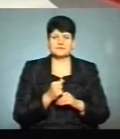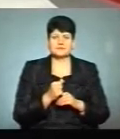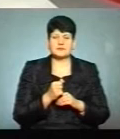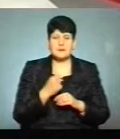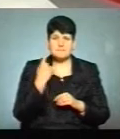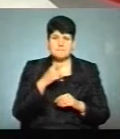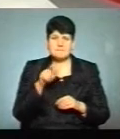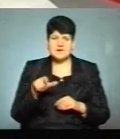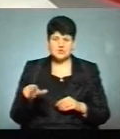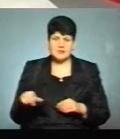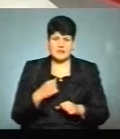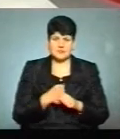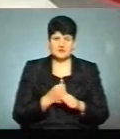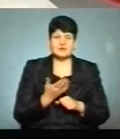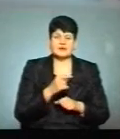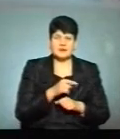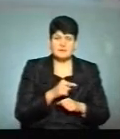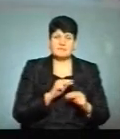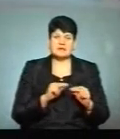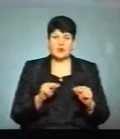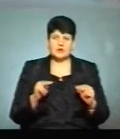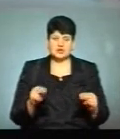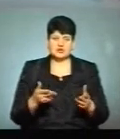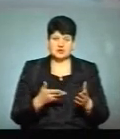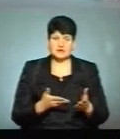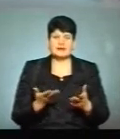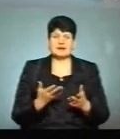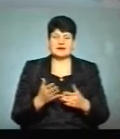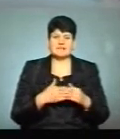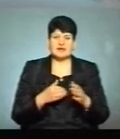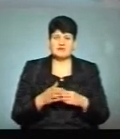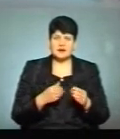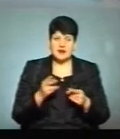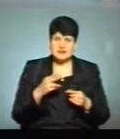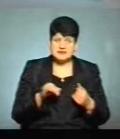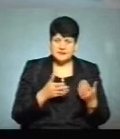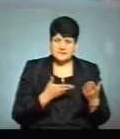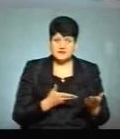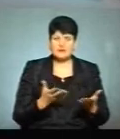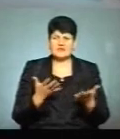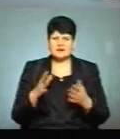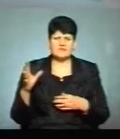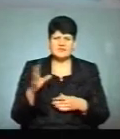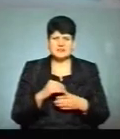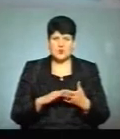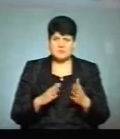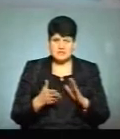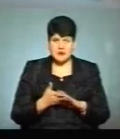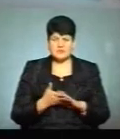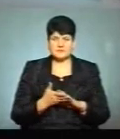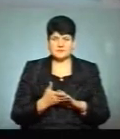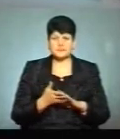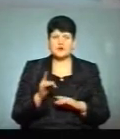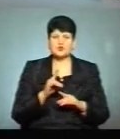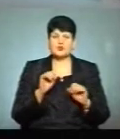персонал працює, тобто який педагогічний персонал, які їхня кваліфікація, для того, щоб з'ясувати всі обставини,